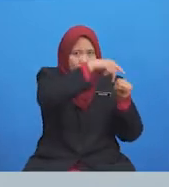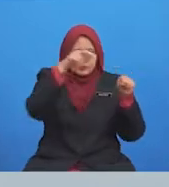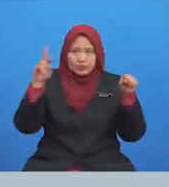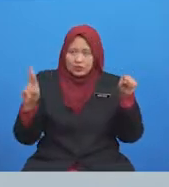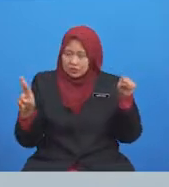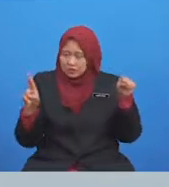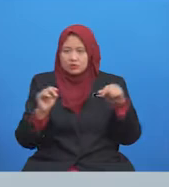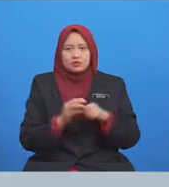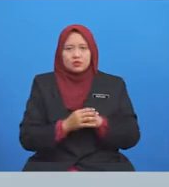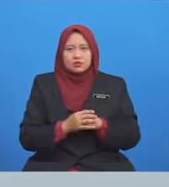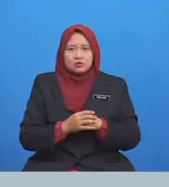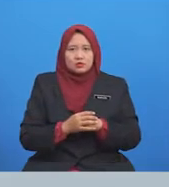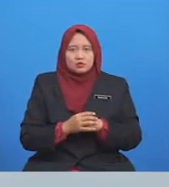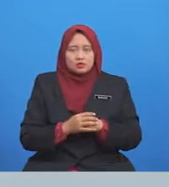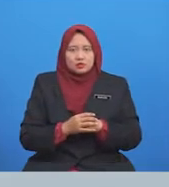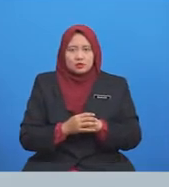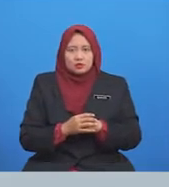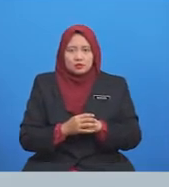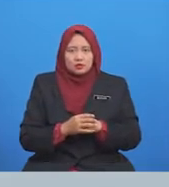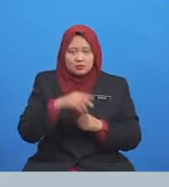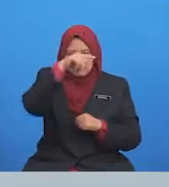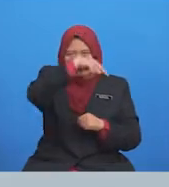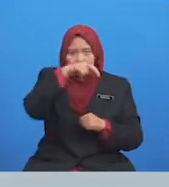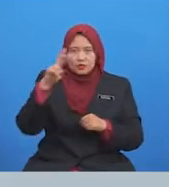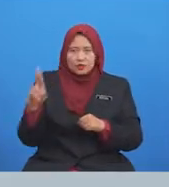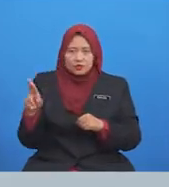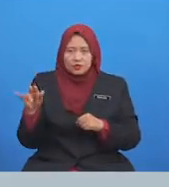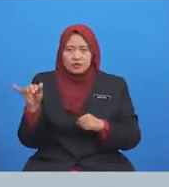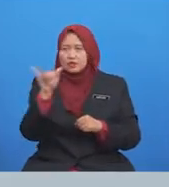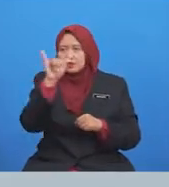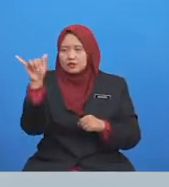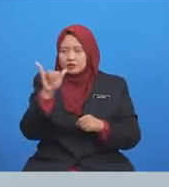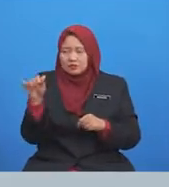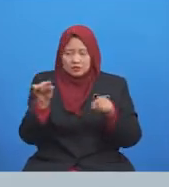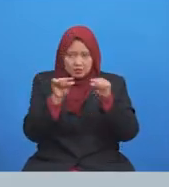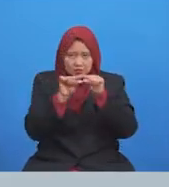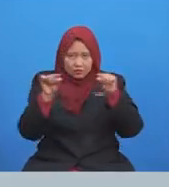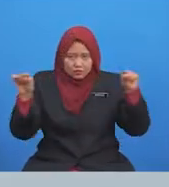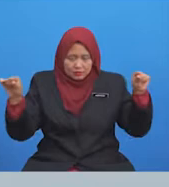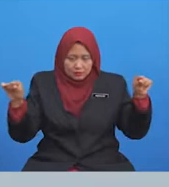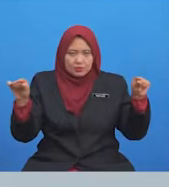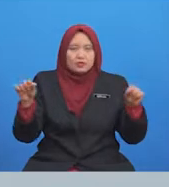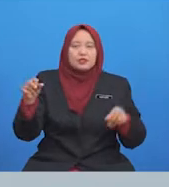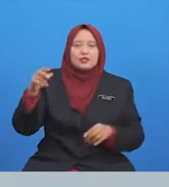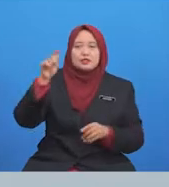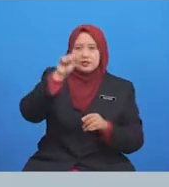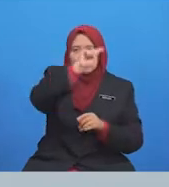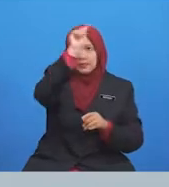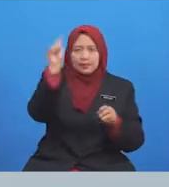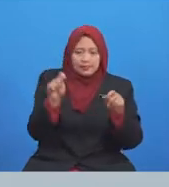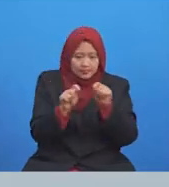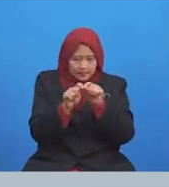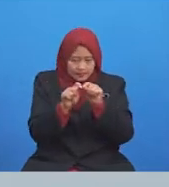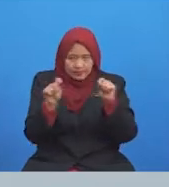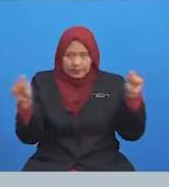menyebabkan garis PR tersebut dikenali sebagai tangen kepada bulatan tersebut.